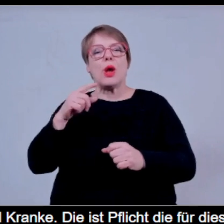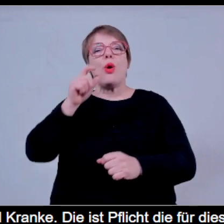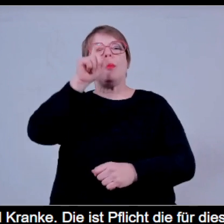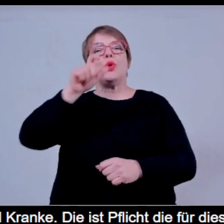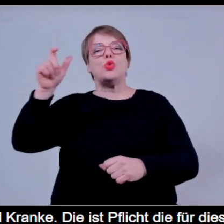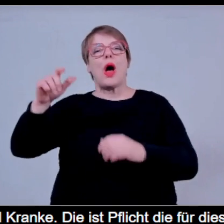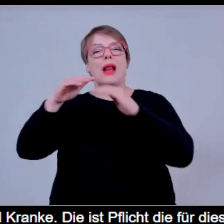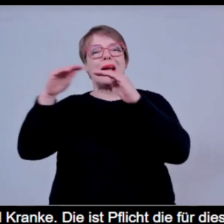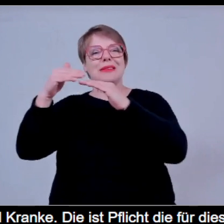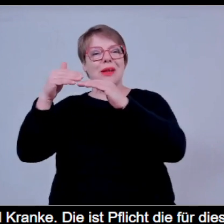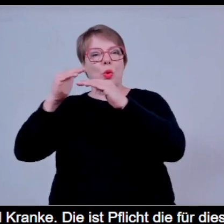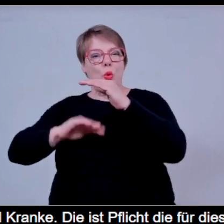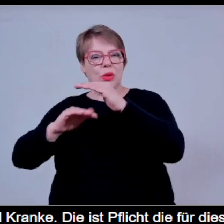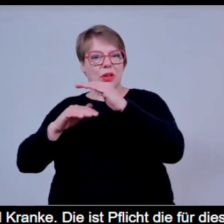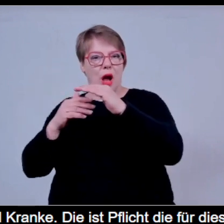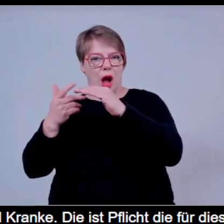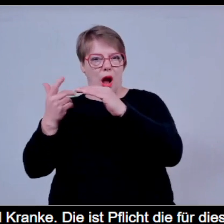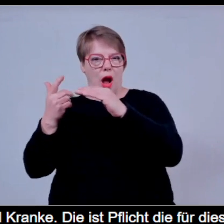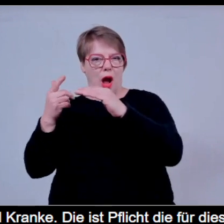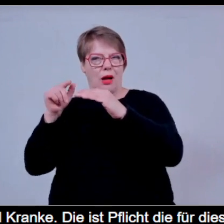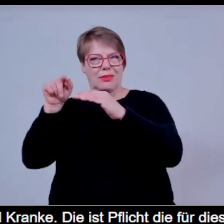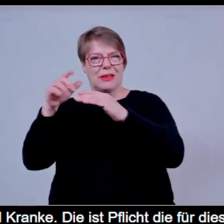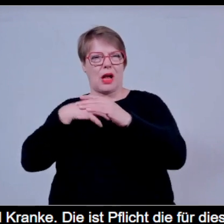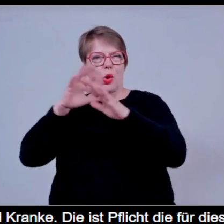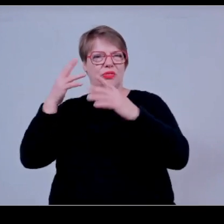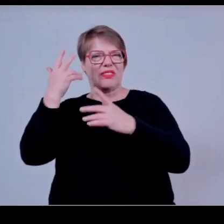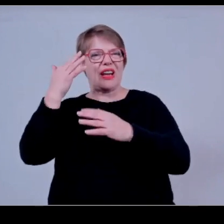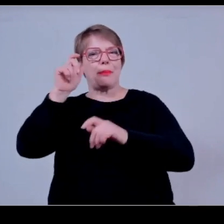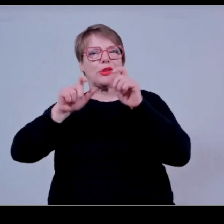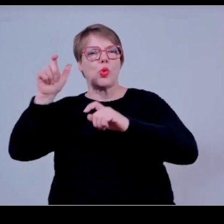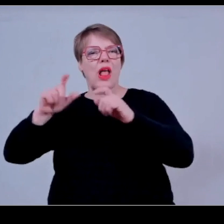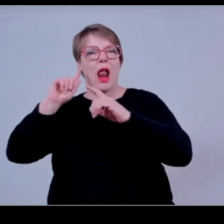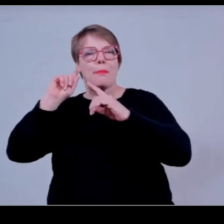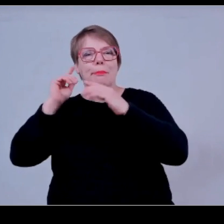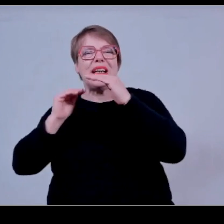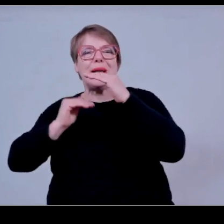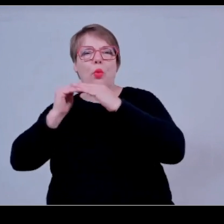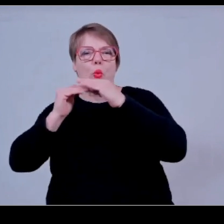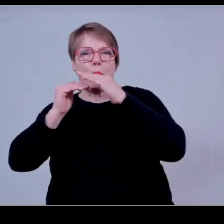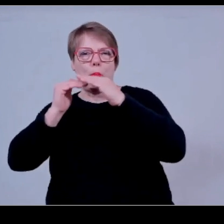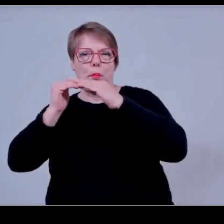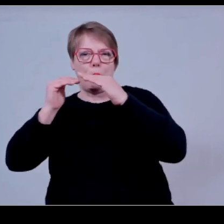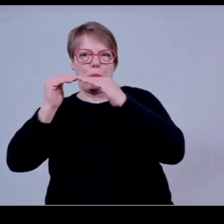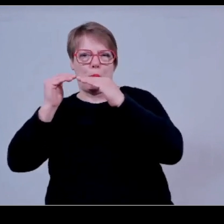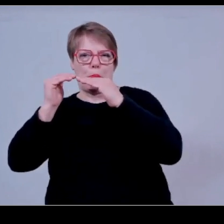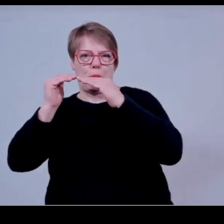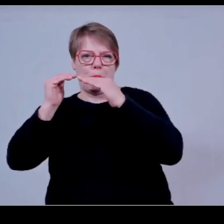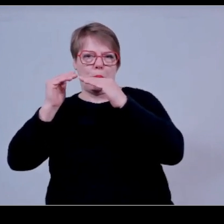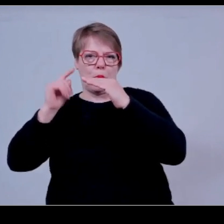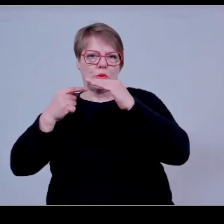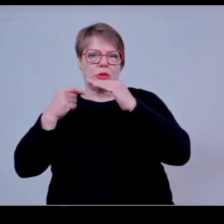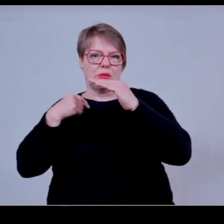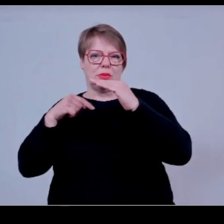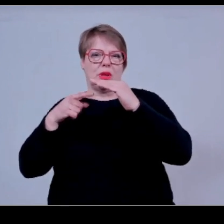wird sich nochmal zentral in die Frage mit einbringen. Wie können wir da kurzfristig helfen? Also das Landesamt für Gesundheit mit der Frage